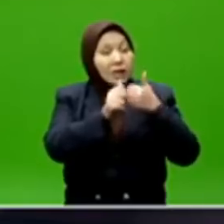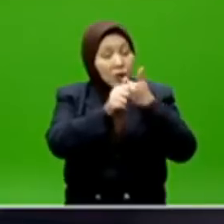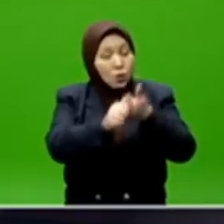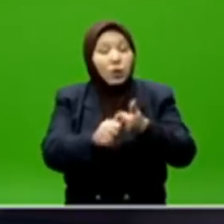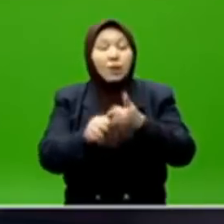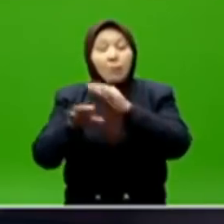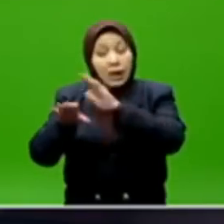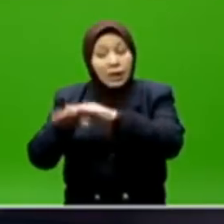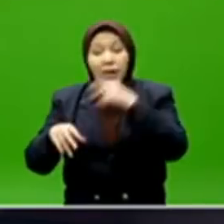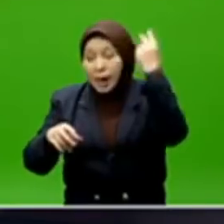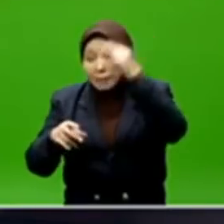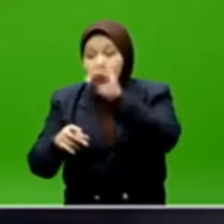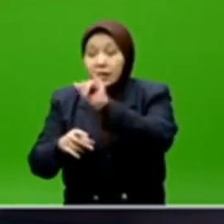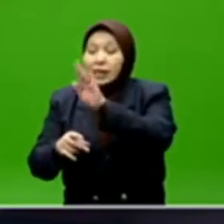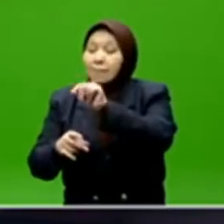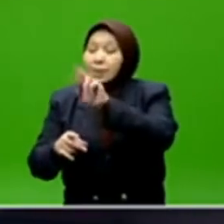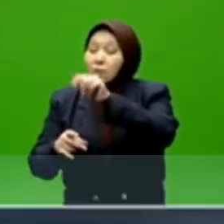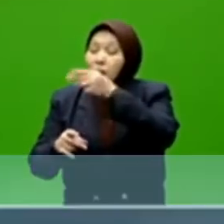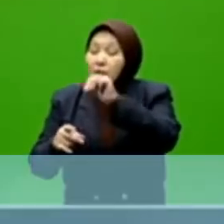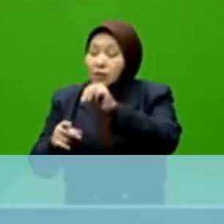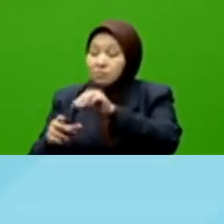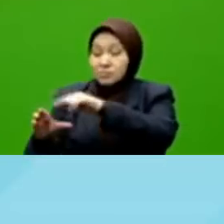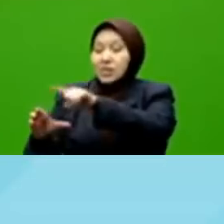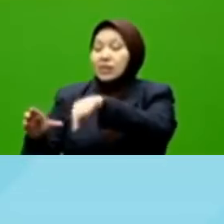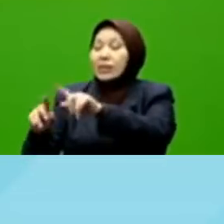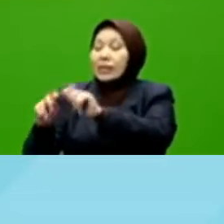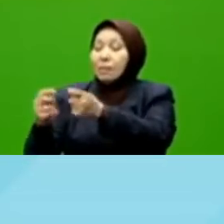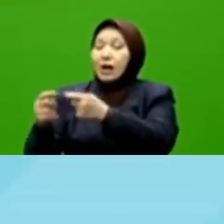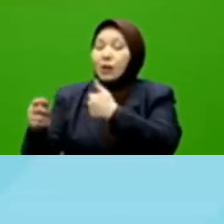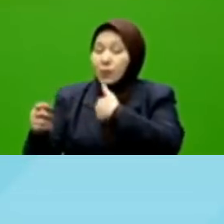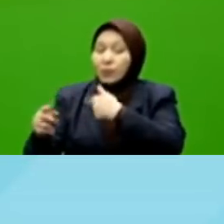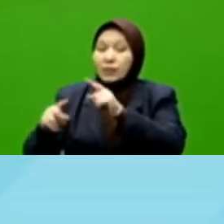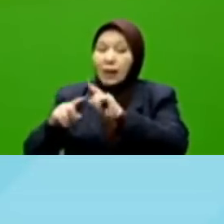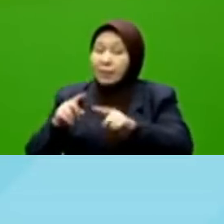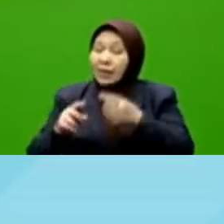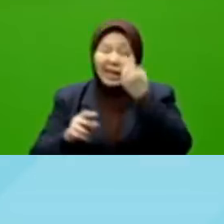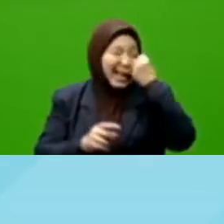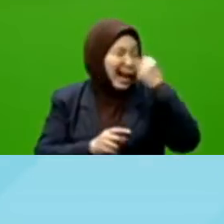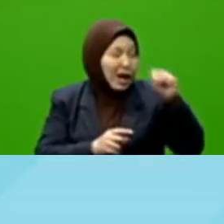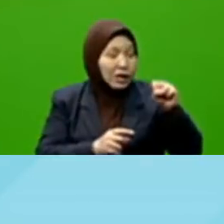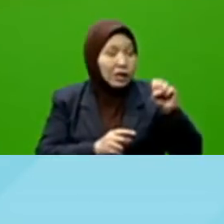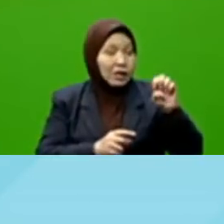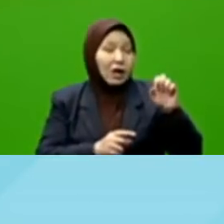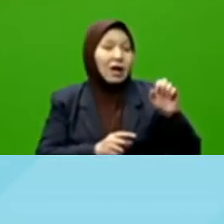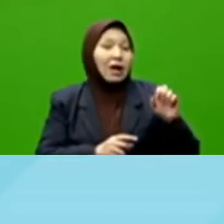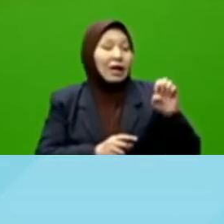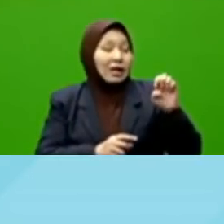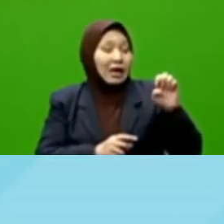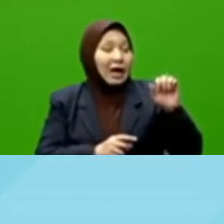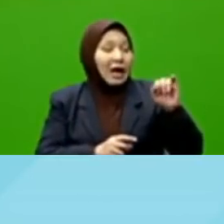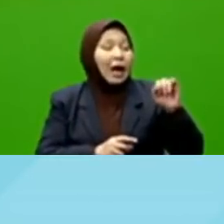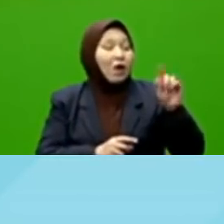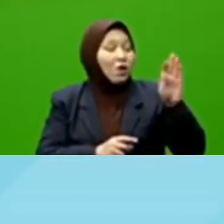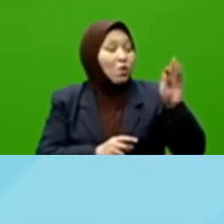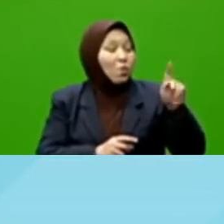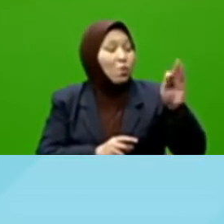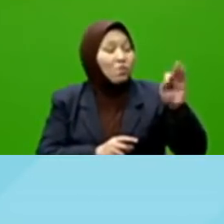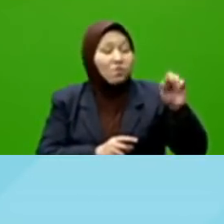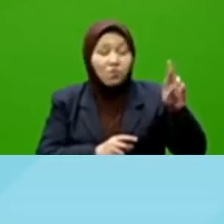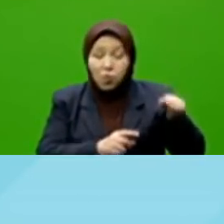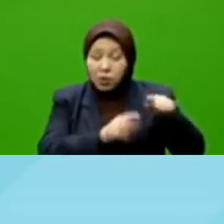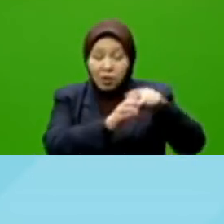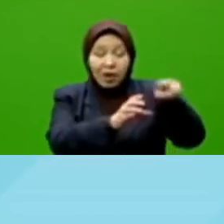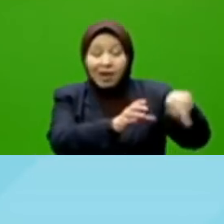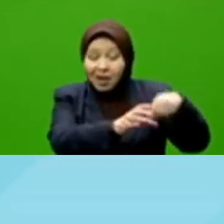kepadaku dia adalah geng saya. Geng saya, okey. Tetapi bila derhaka, dia tak cakap dia ni bukan geng saya, tak cakap begitu. Ya, tak